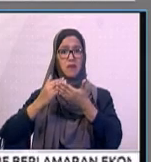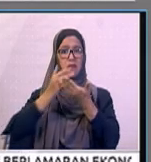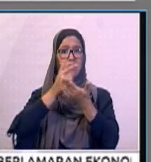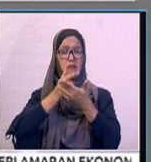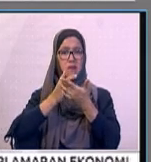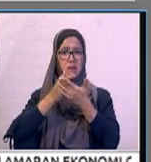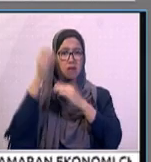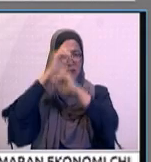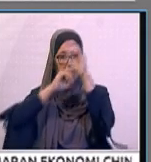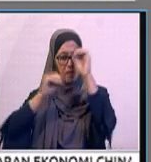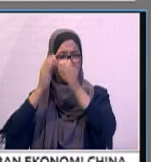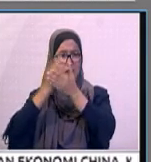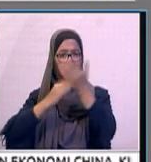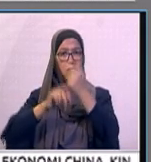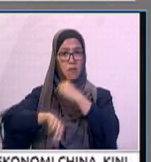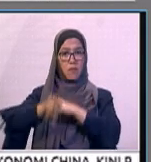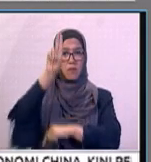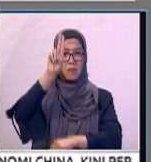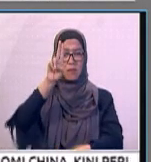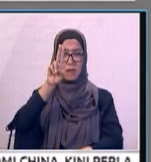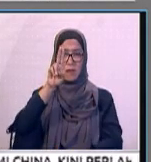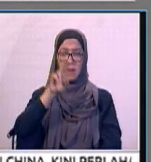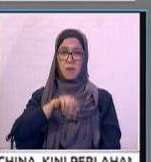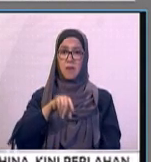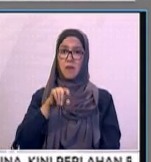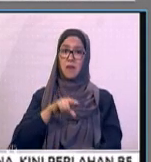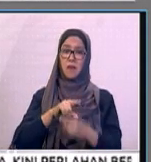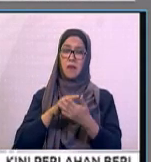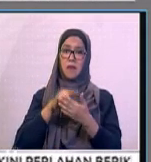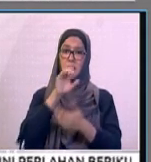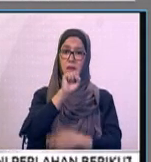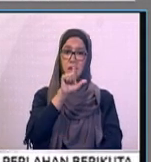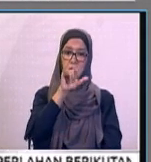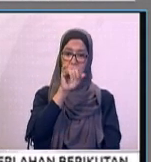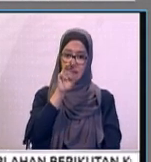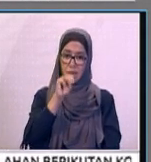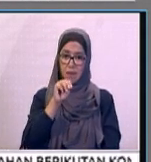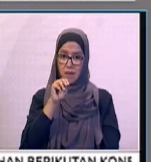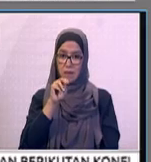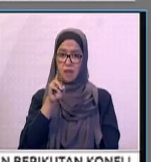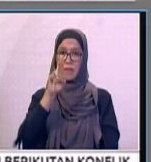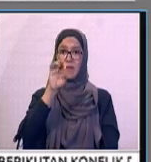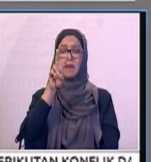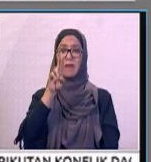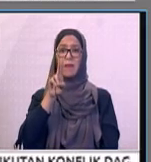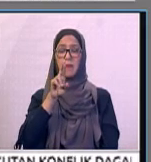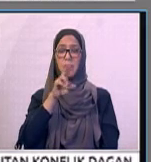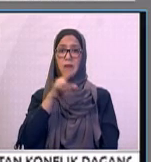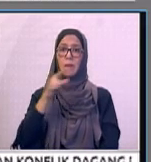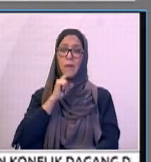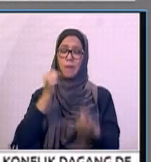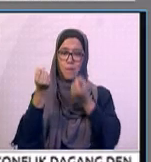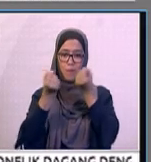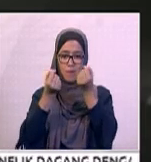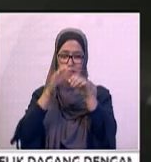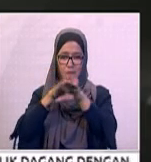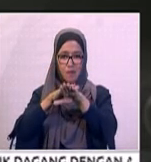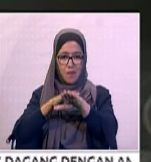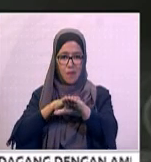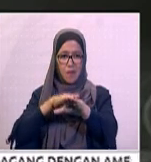utara, Lebuh Raya Plus Utara atau E1 sekitar Slim River. Trafik bergerak perlahan dari Slim River